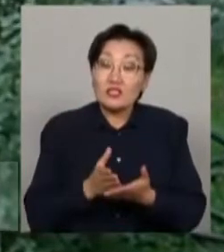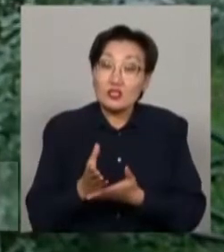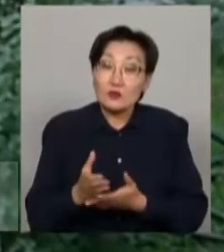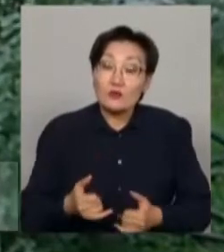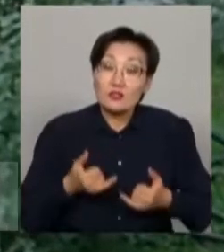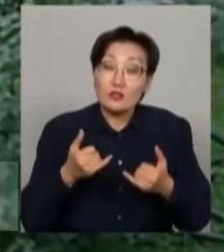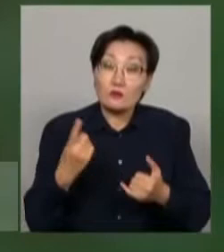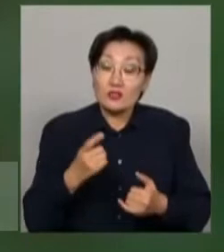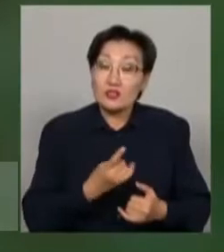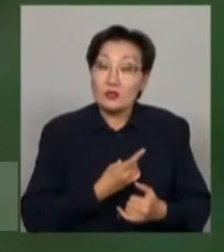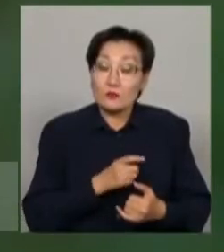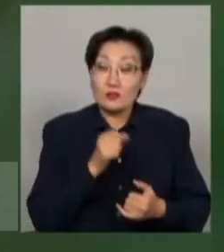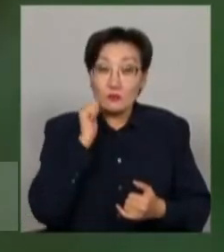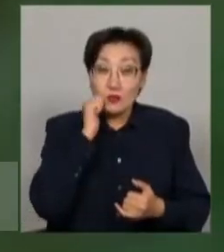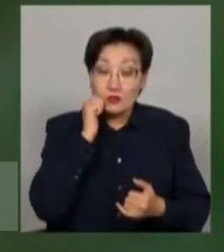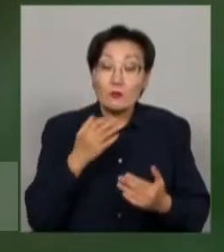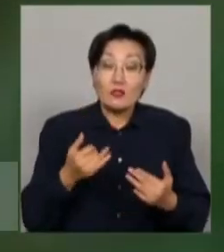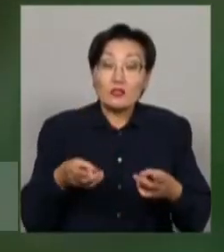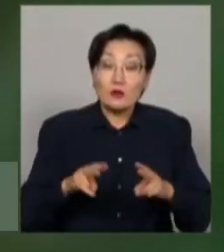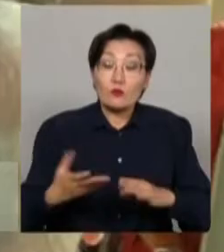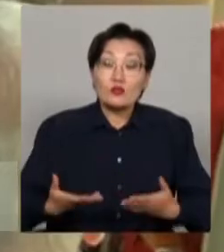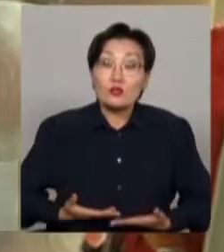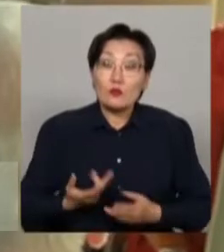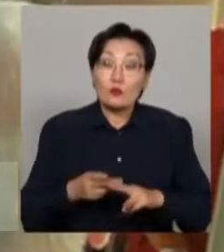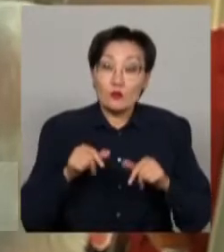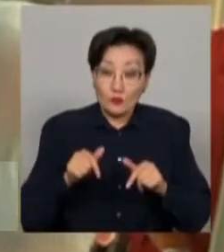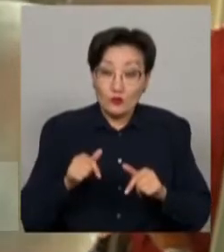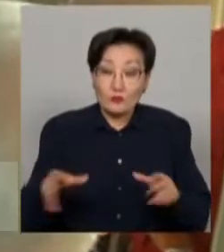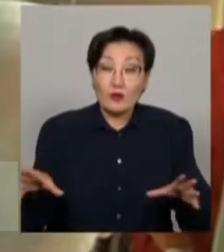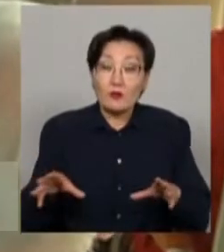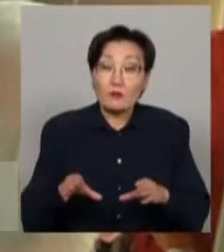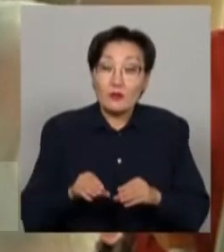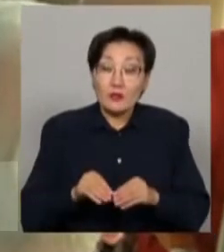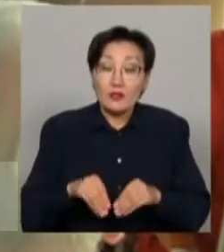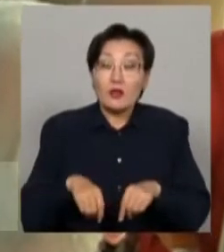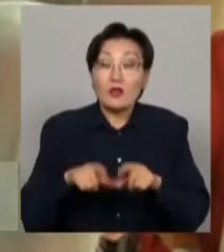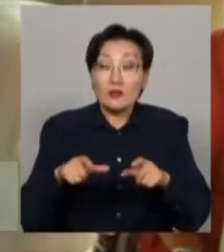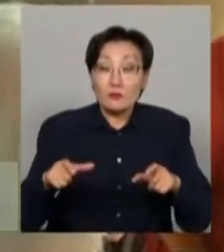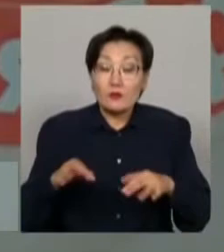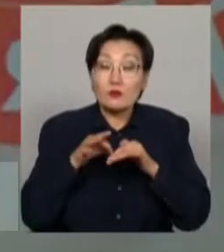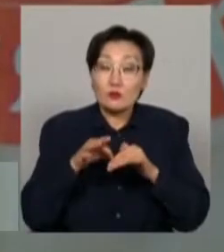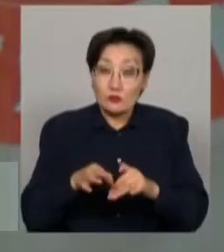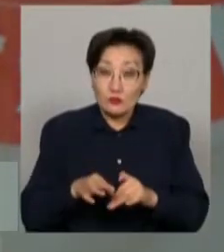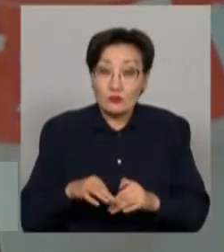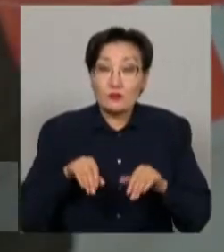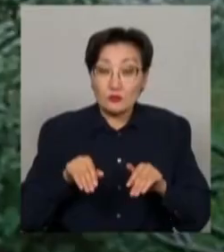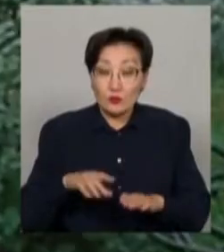сарп еткен жалғызбасты қария енді қалған ғұмырымда осында құрдастарымен өткізуді ұйғардым дейді.